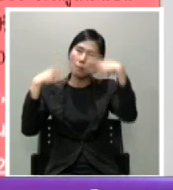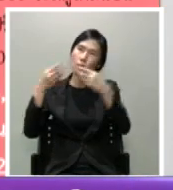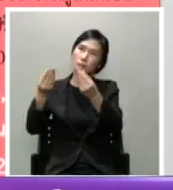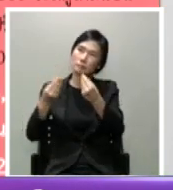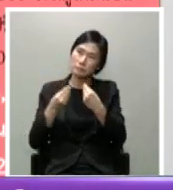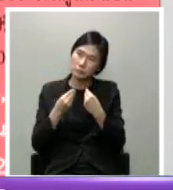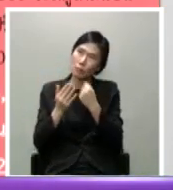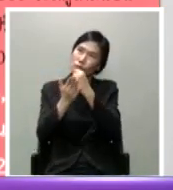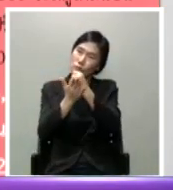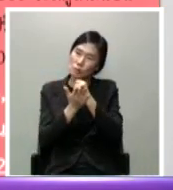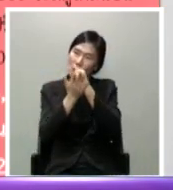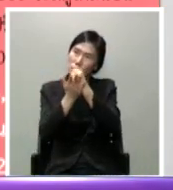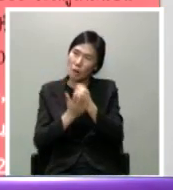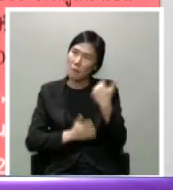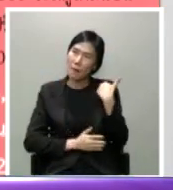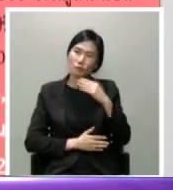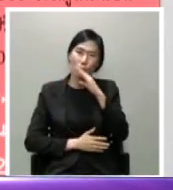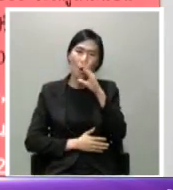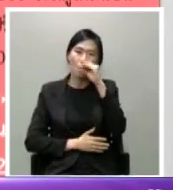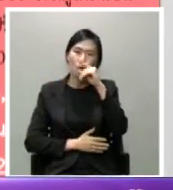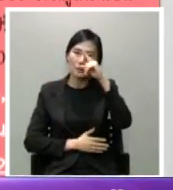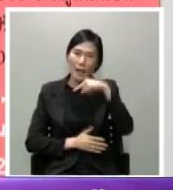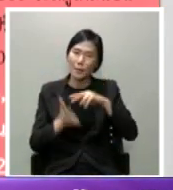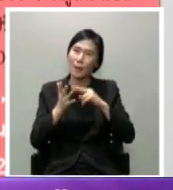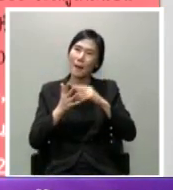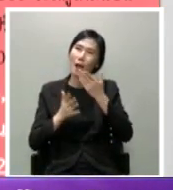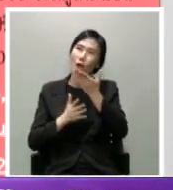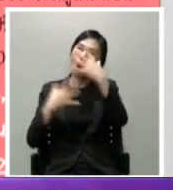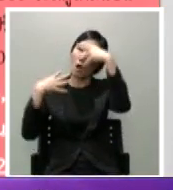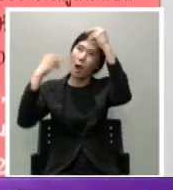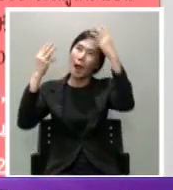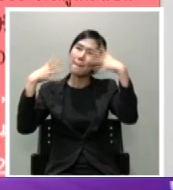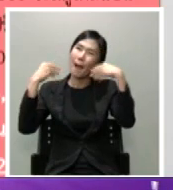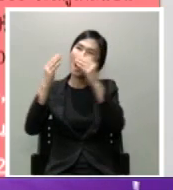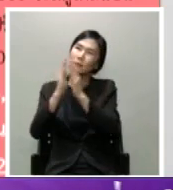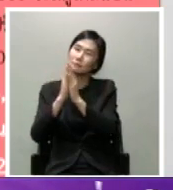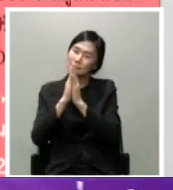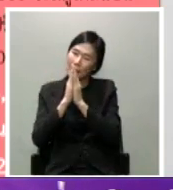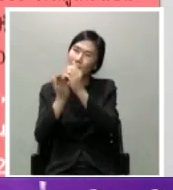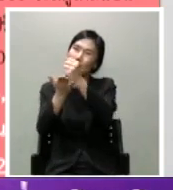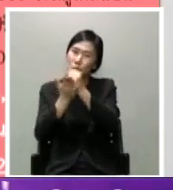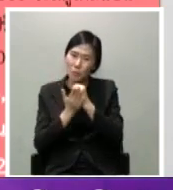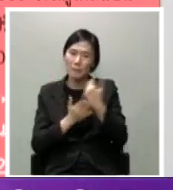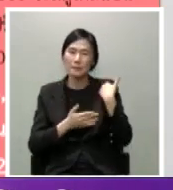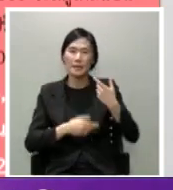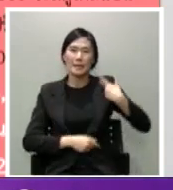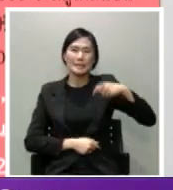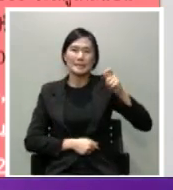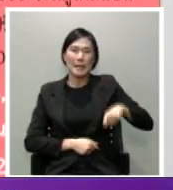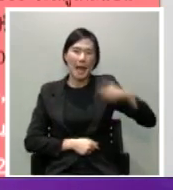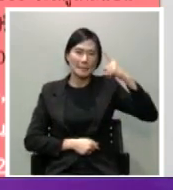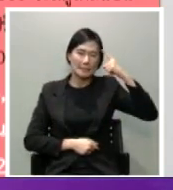สำนวนไทยถ้าเดชบุญคุณพระช่วยเราบอกพระสยามเทวาธิราชช่วยตุลาการที่จะนั่งตัด